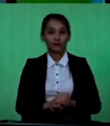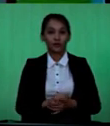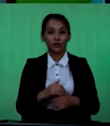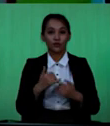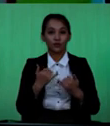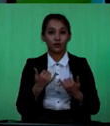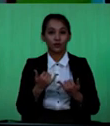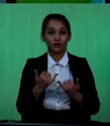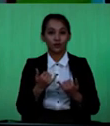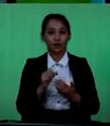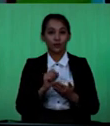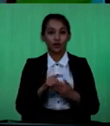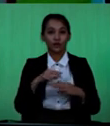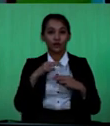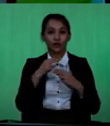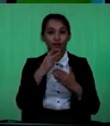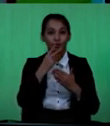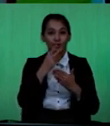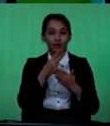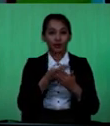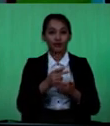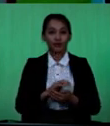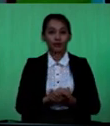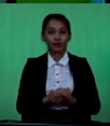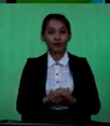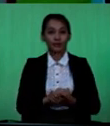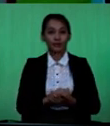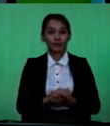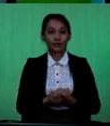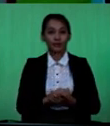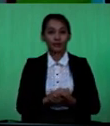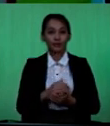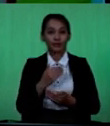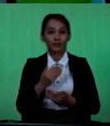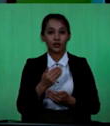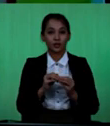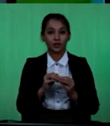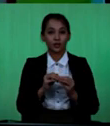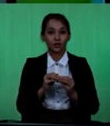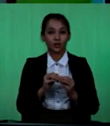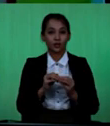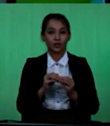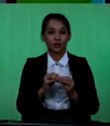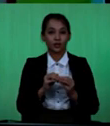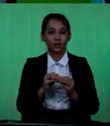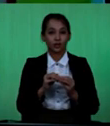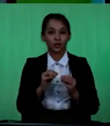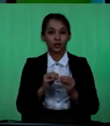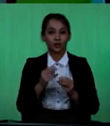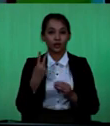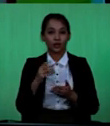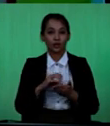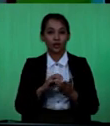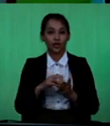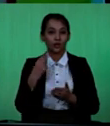Endi mana bu misolga diqqatingizni qarating. Bu misolimiz sizga juda tanish. Bular ikki xonali